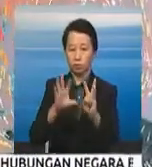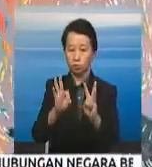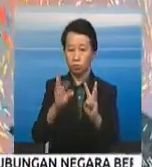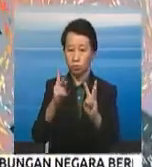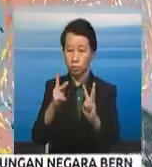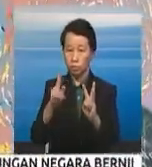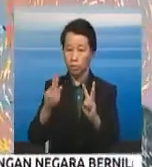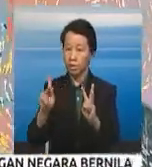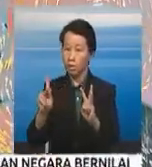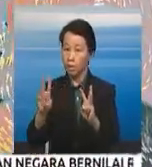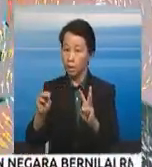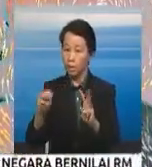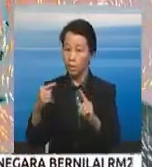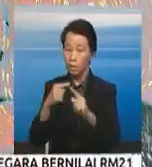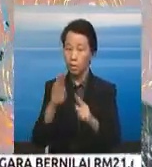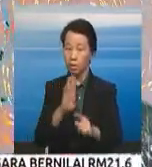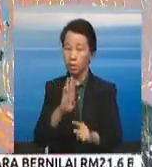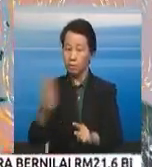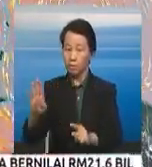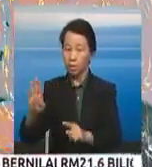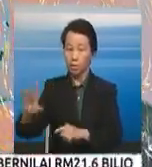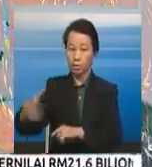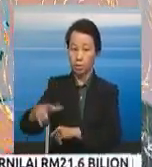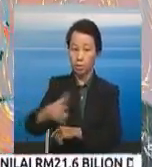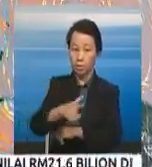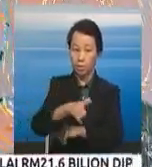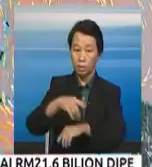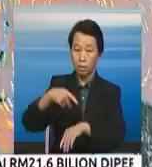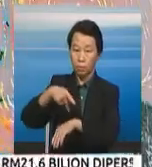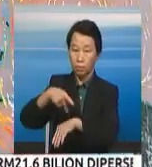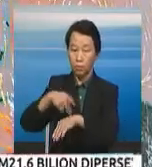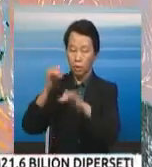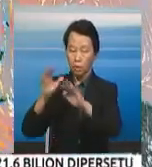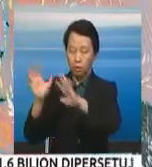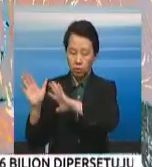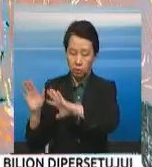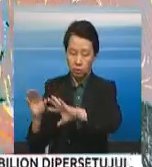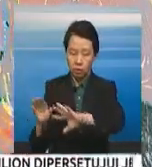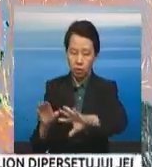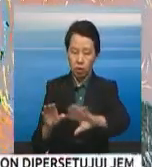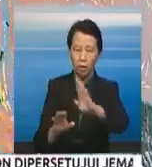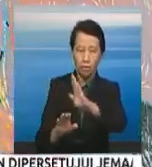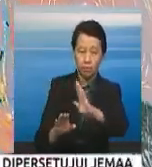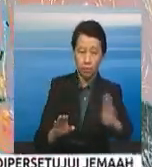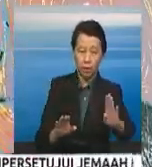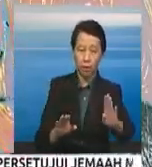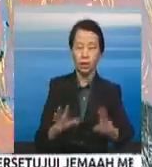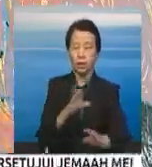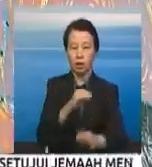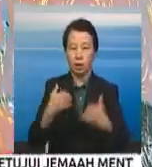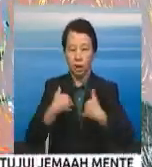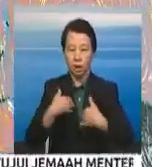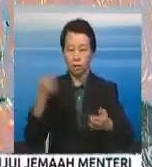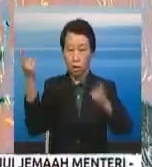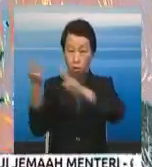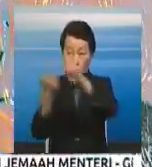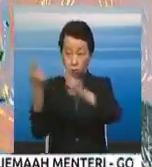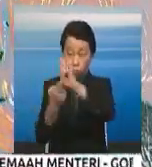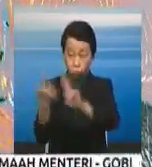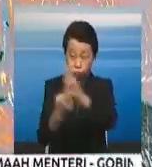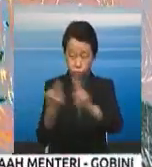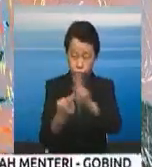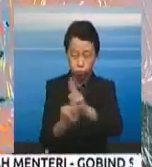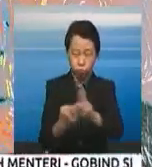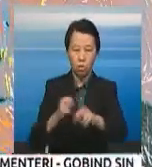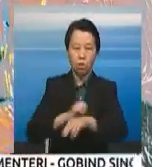693 kilometer ke barat laut Luzon, Filipina dan ianya bergerak ke arah barat. Dan dengan adanya ribut tropika ini, ianya telah